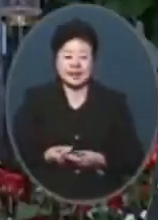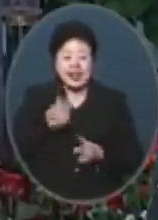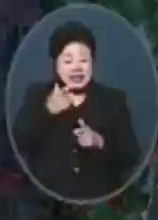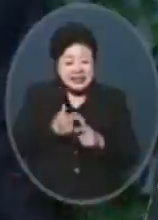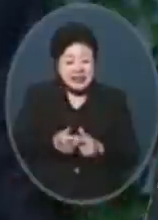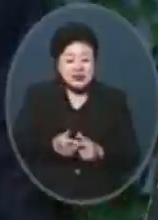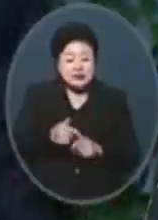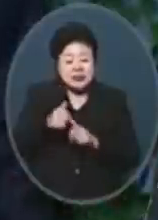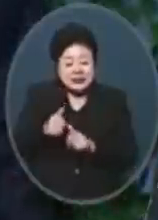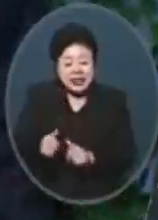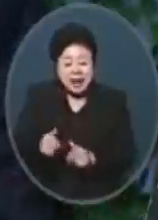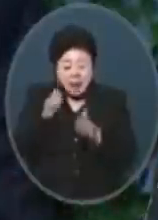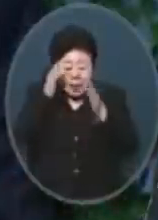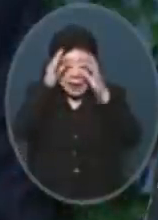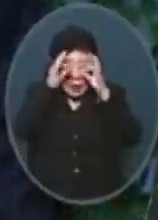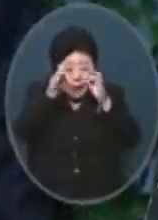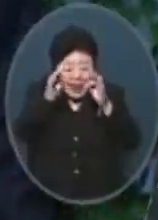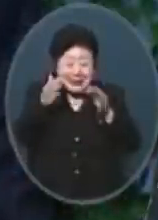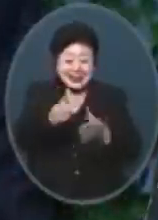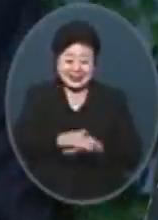예수님을 바라봐야 되는 것입니다.